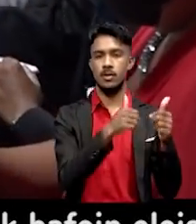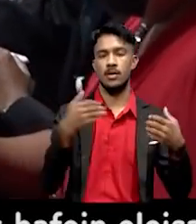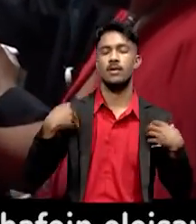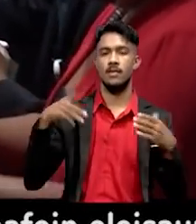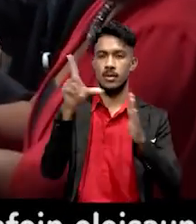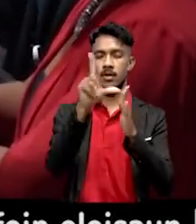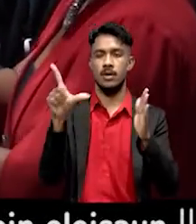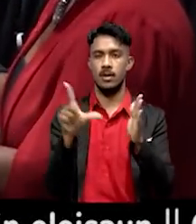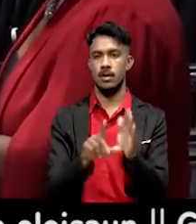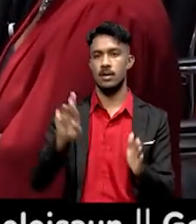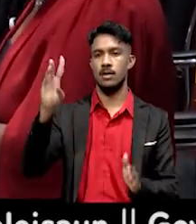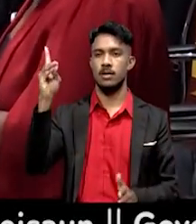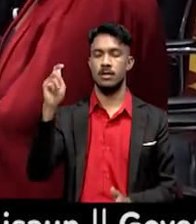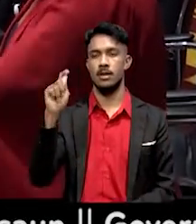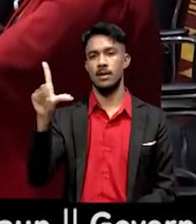konstituisaun RDTL.